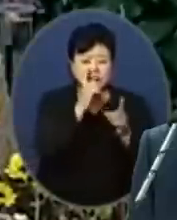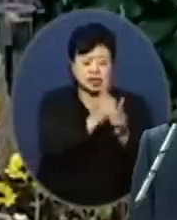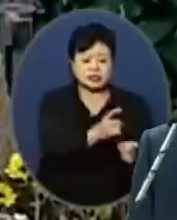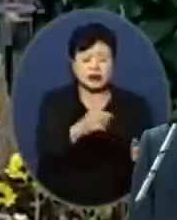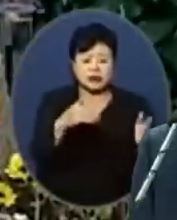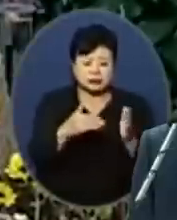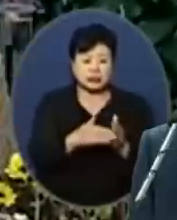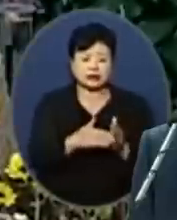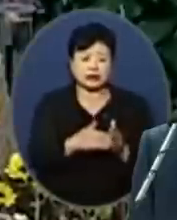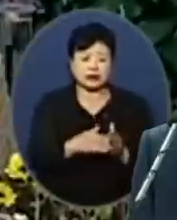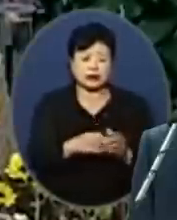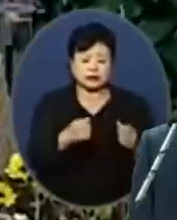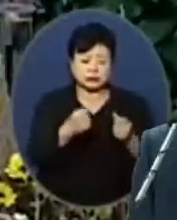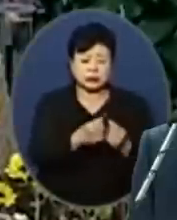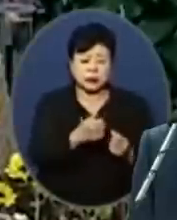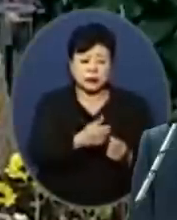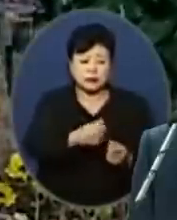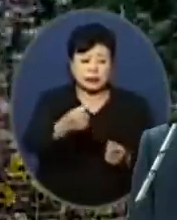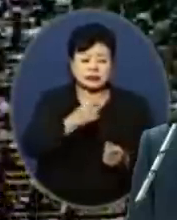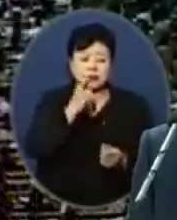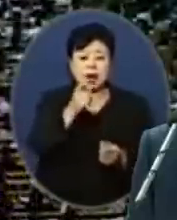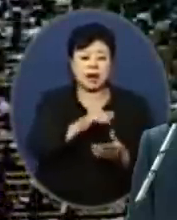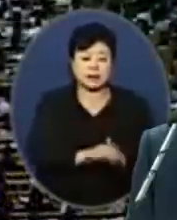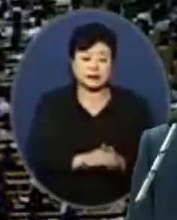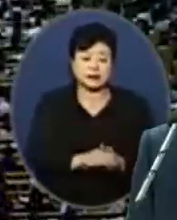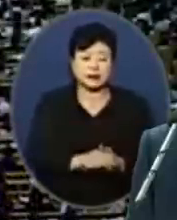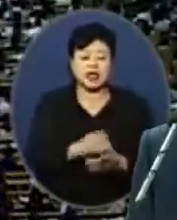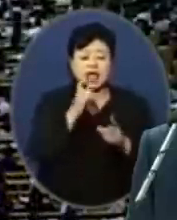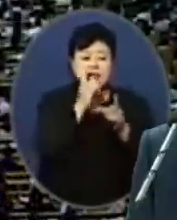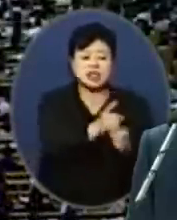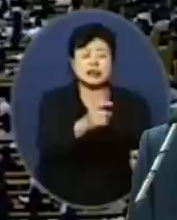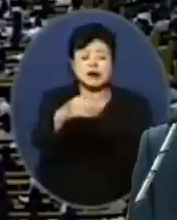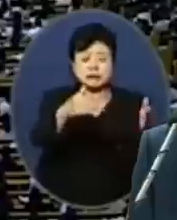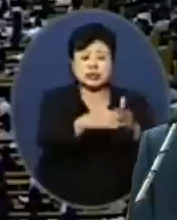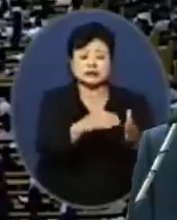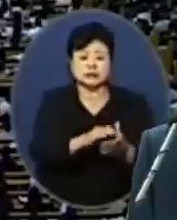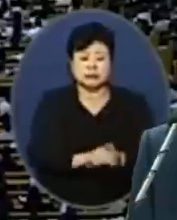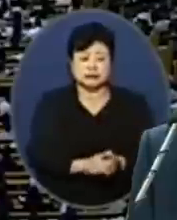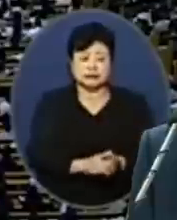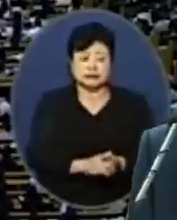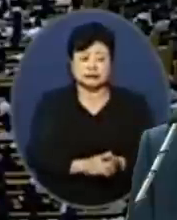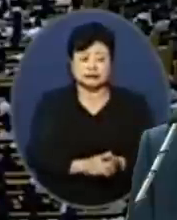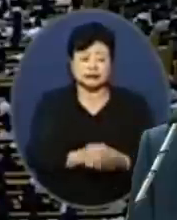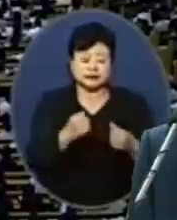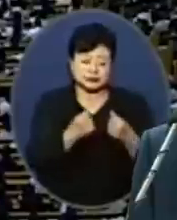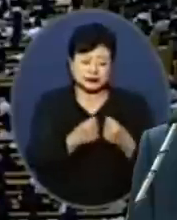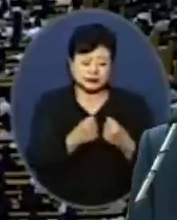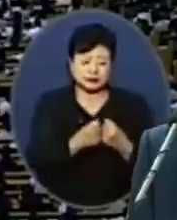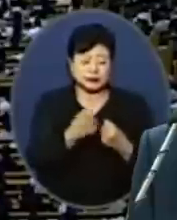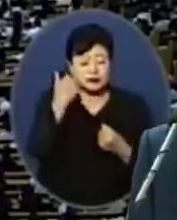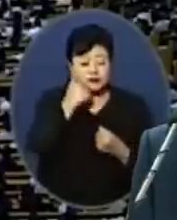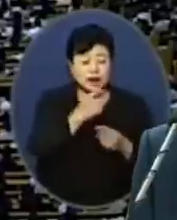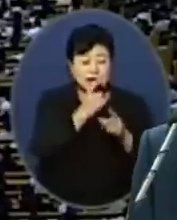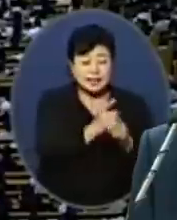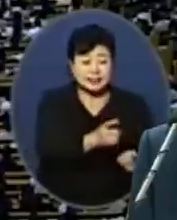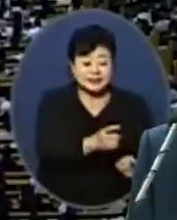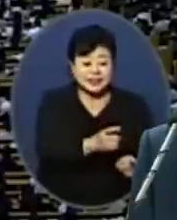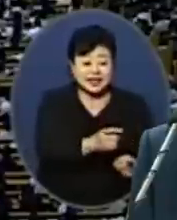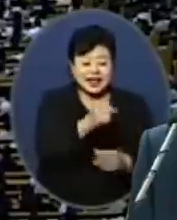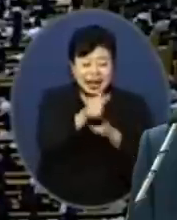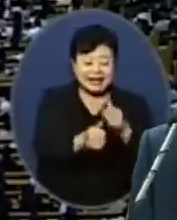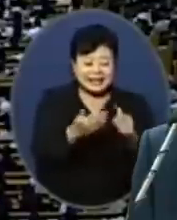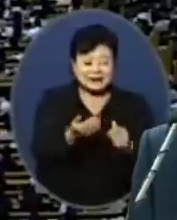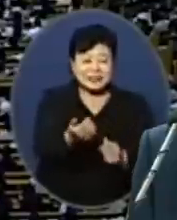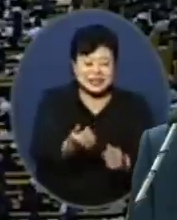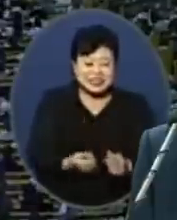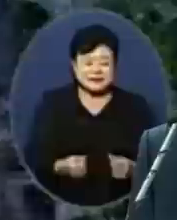싸움을 싸워 빼앗으라는 것입니다. 이겨놓은 싸움을 싸우라. 누가 이겨놓았습니까?